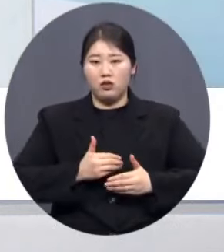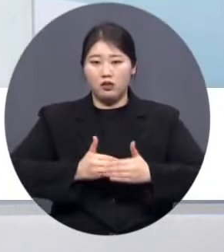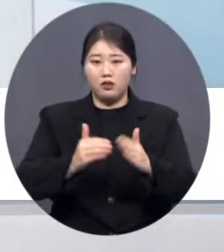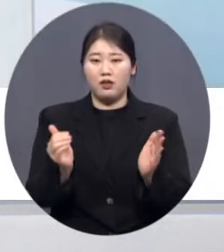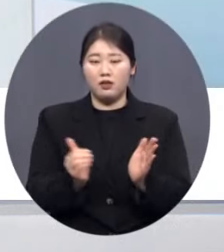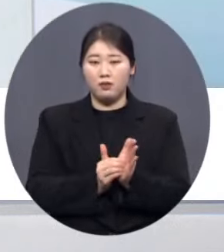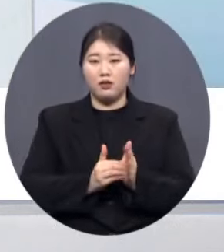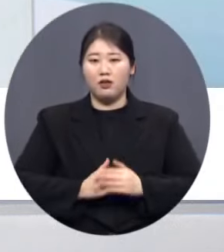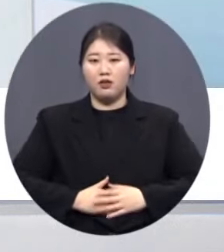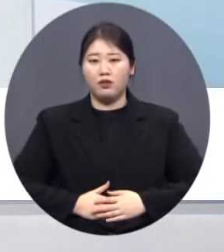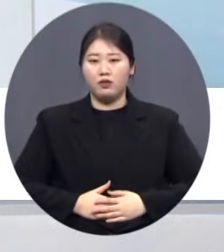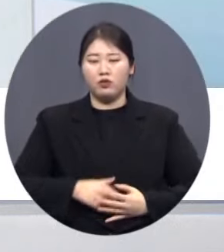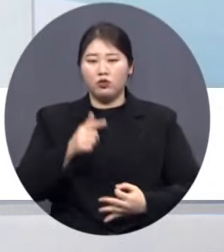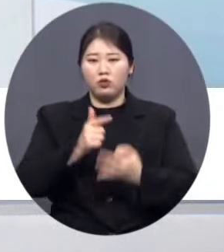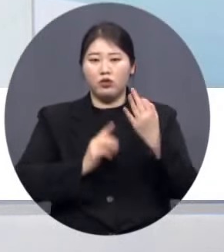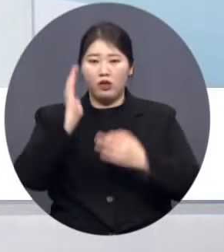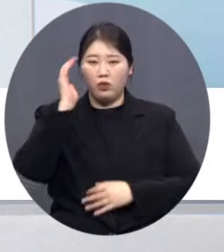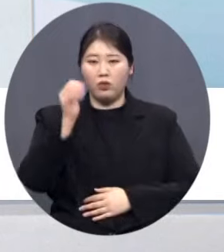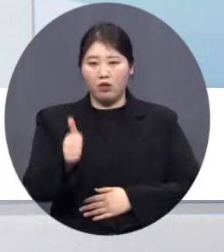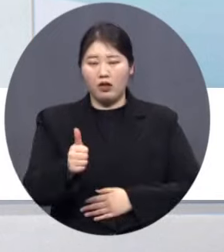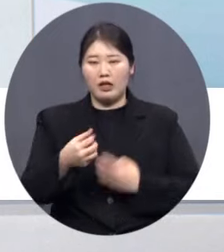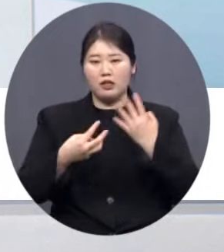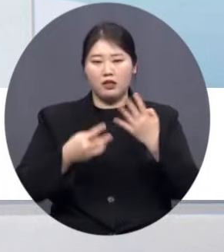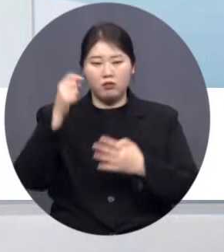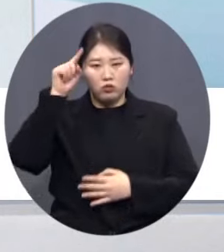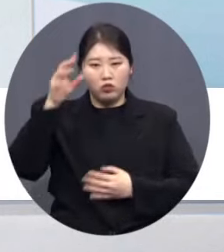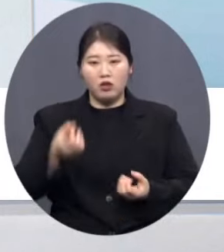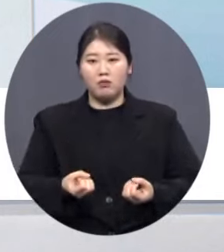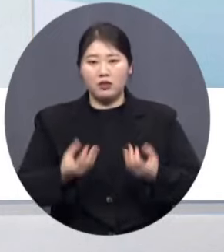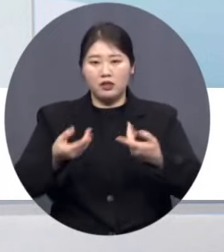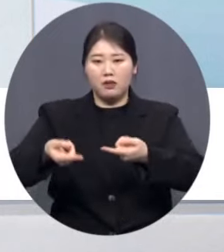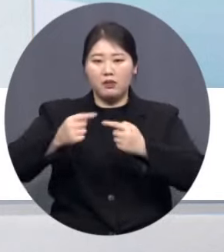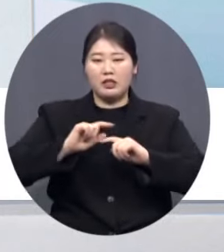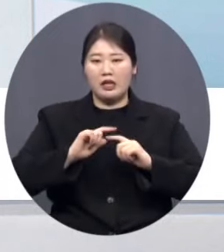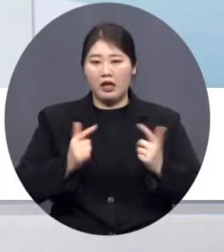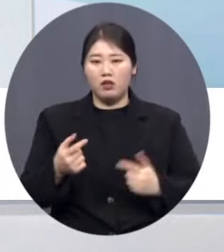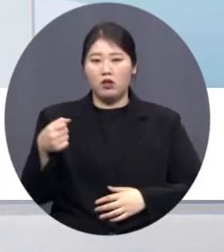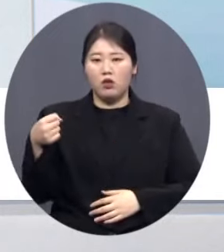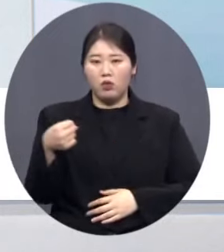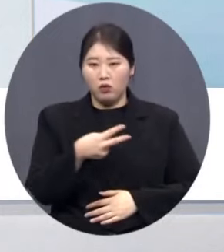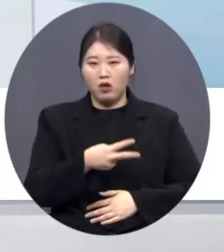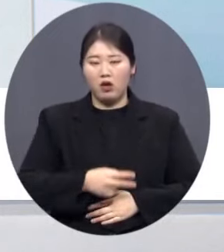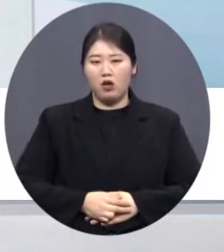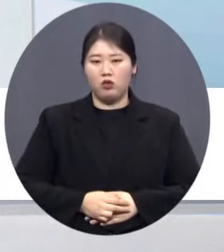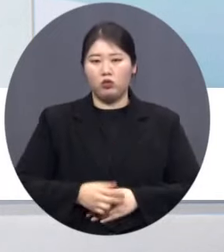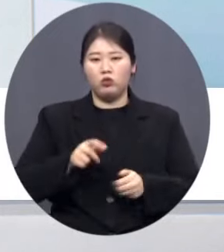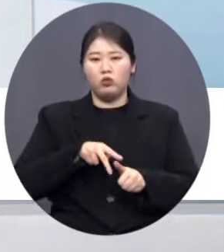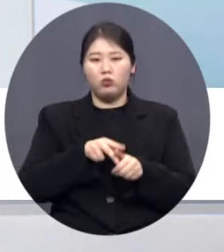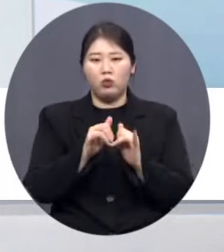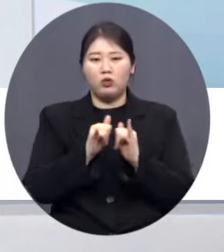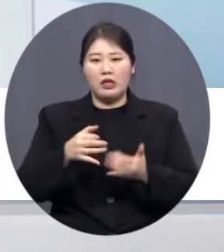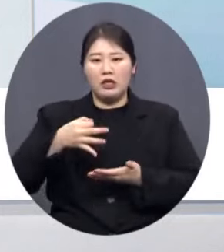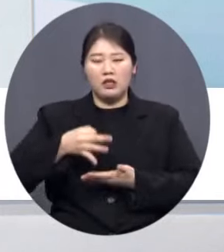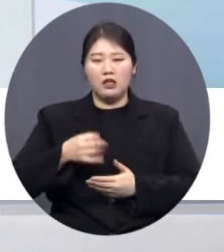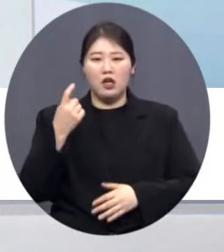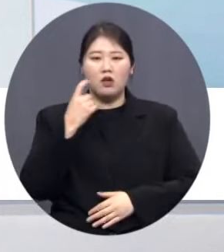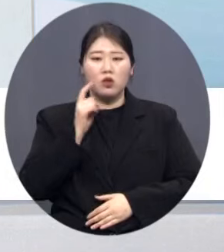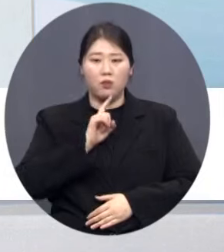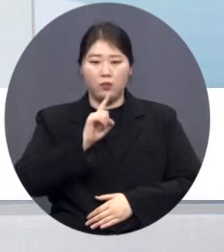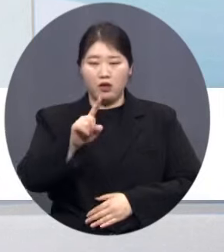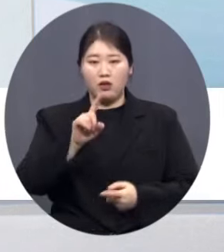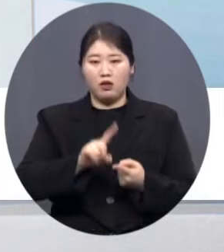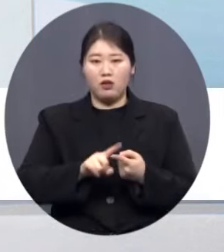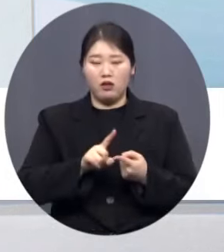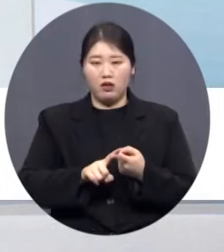진행되는데요 윤성열 대통령의 43 추념식 불참과 후보자의 재산 허위 신고를 놓고 기싸움을